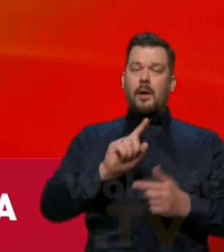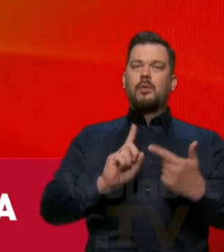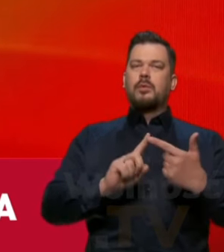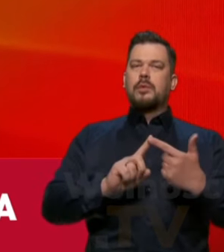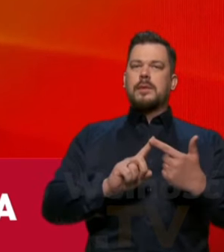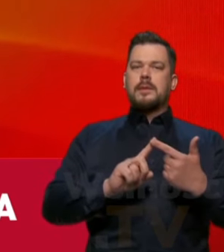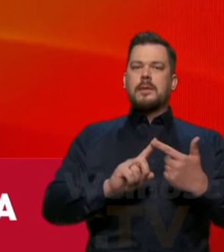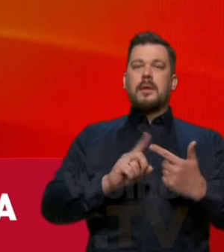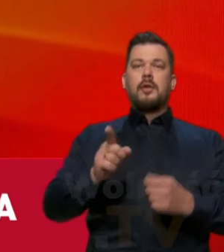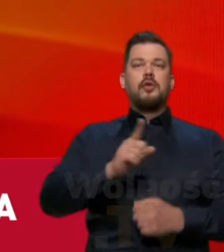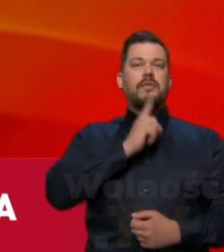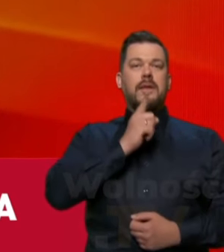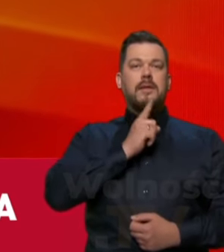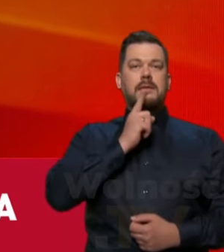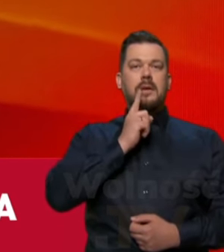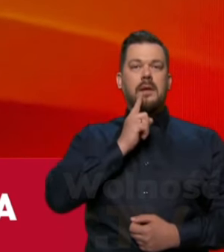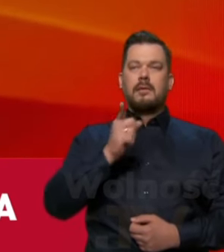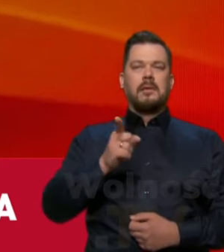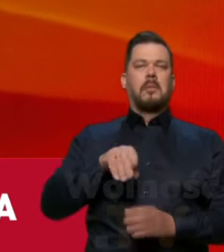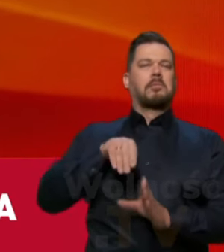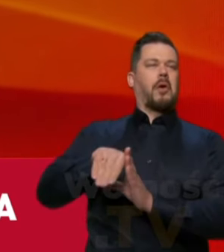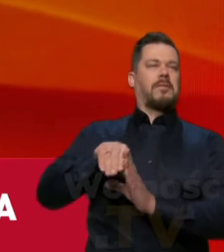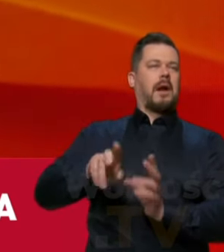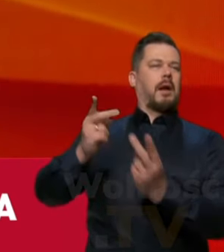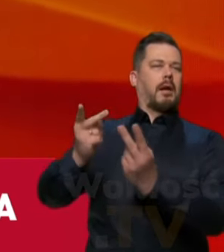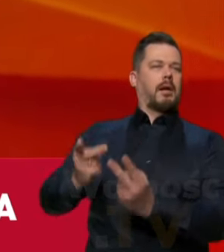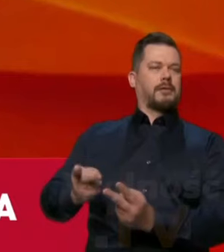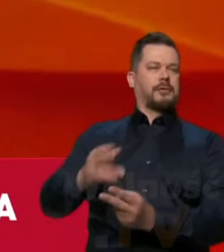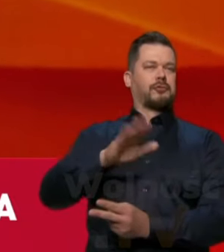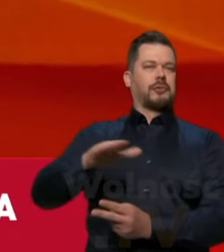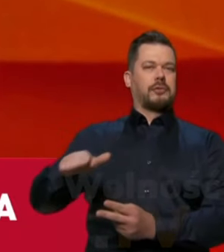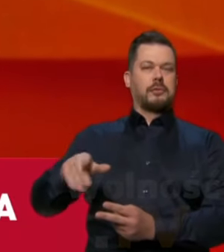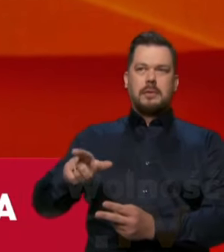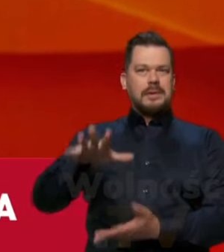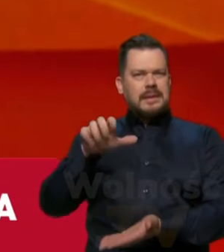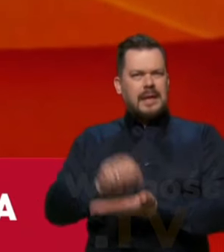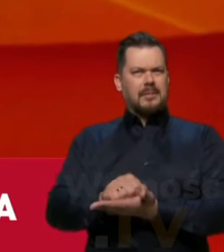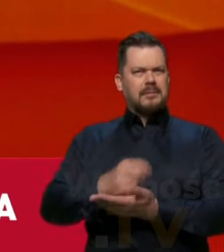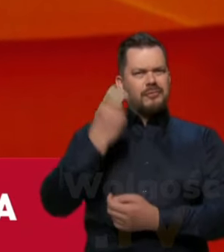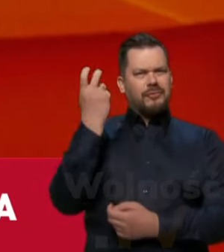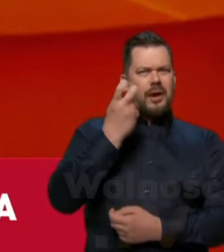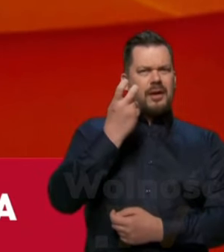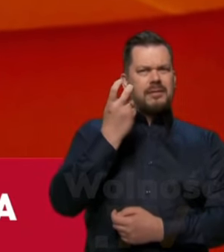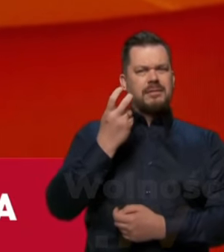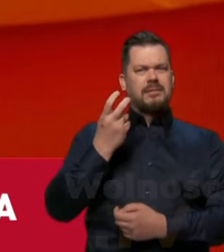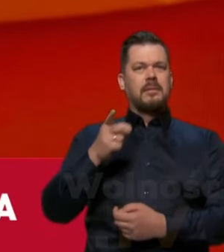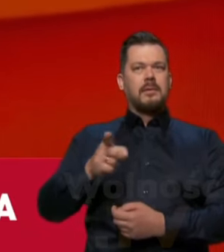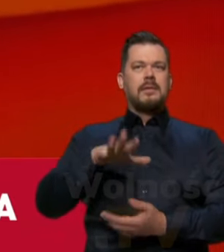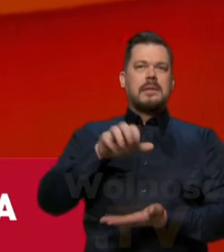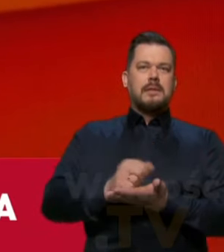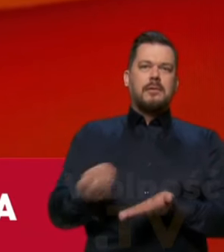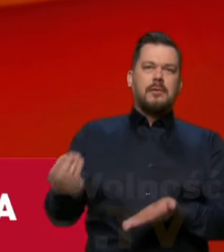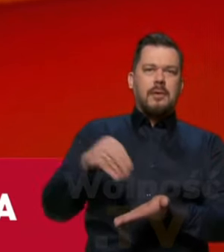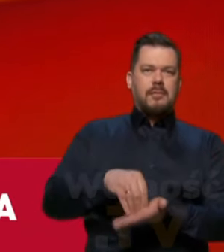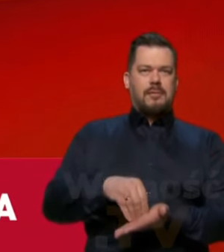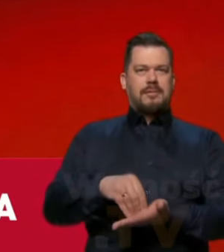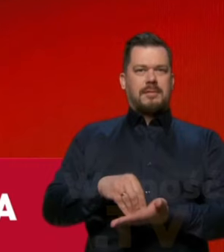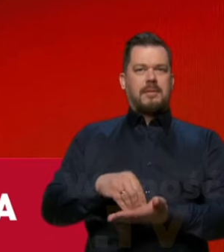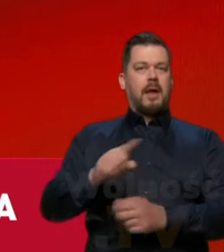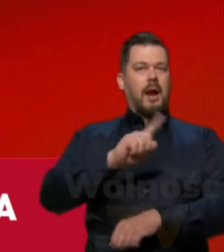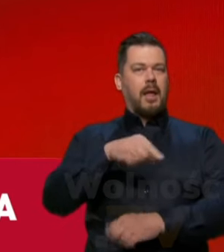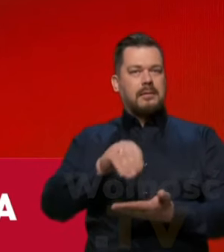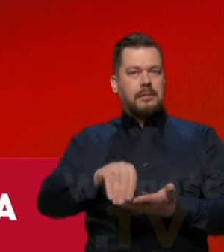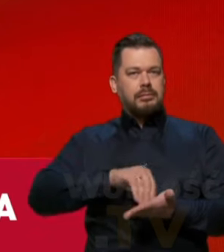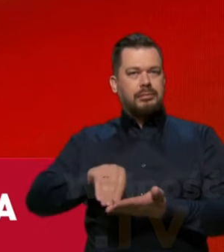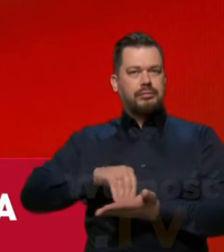Zadbamy o to, żeby świetlice przestały być przechowalniami, a staną się miejscem, gdzie dzieci będą miały pewne zapewnione zajęcia dodatkowe i będą mogły odrobić